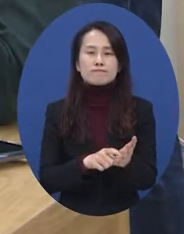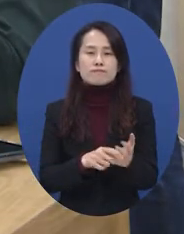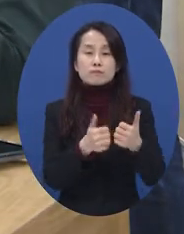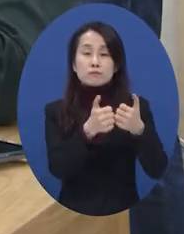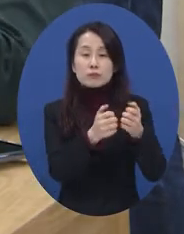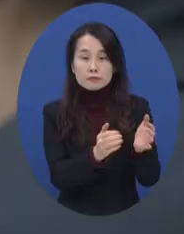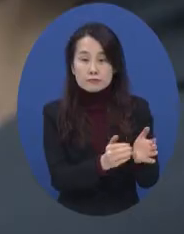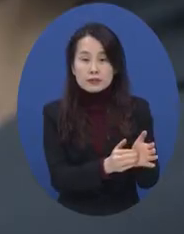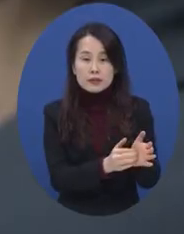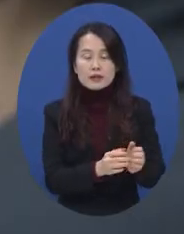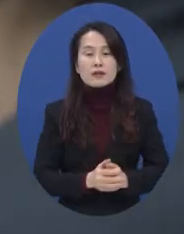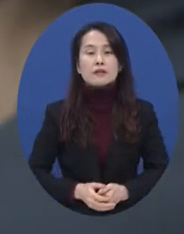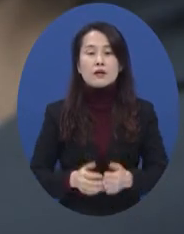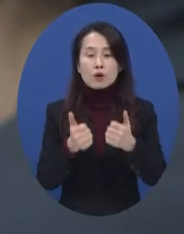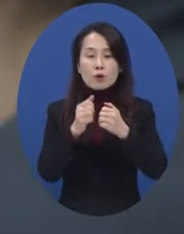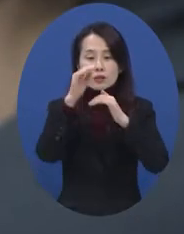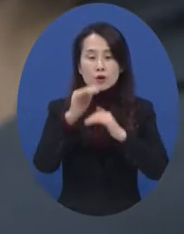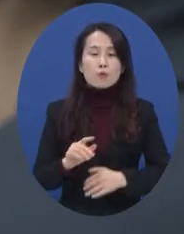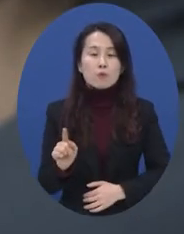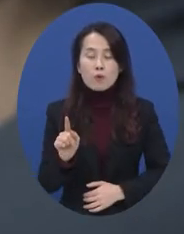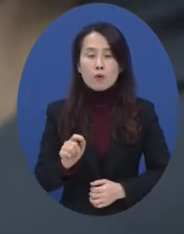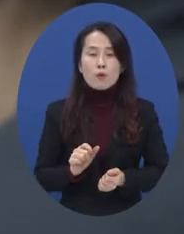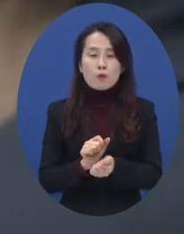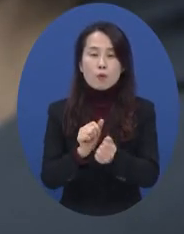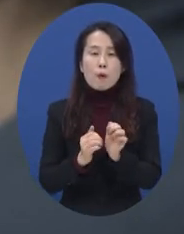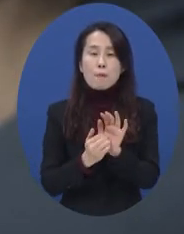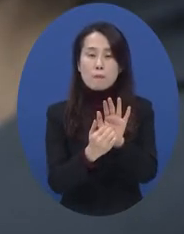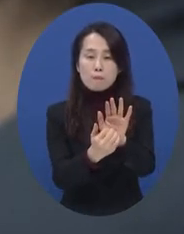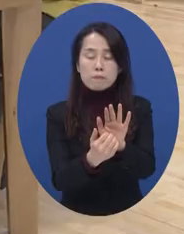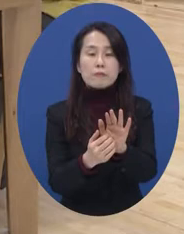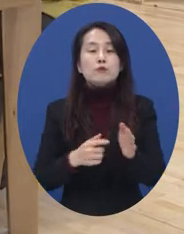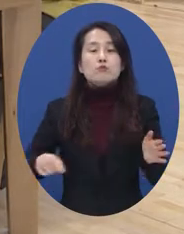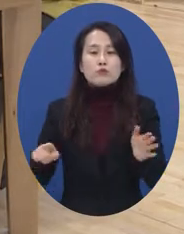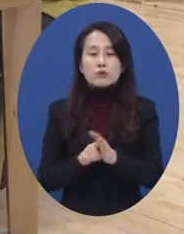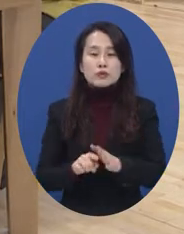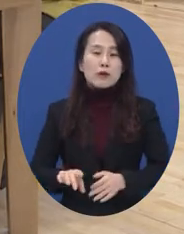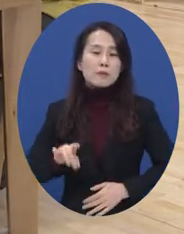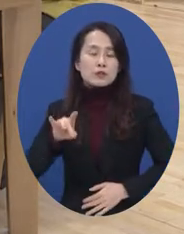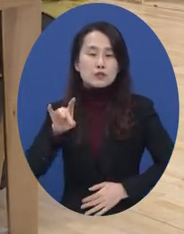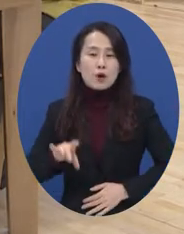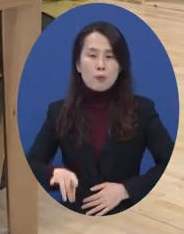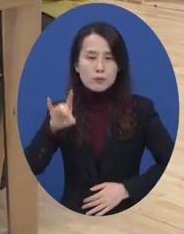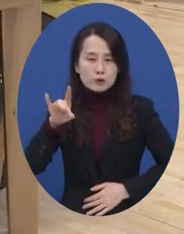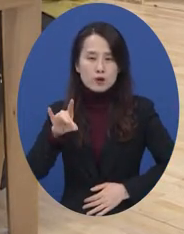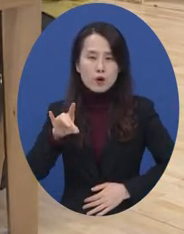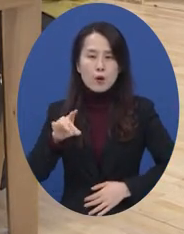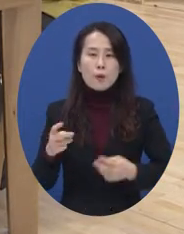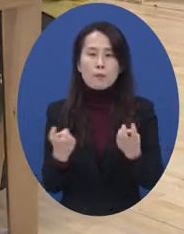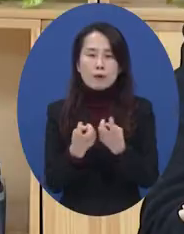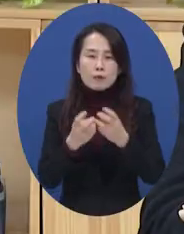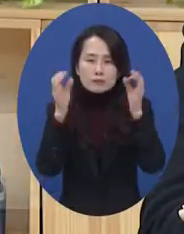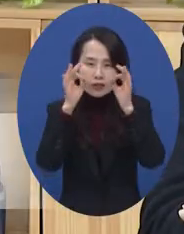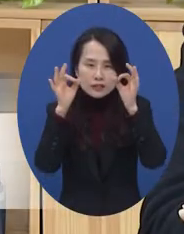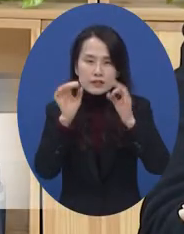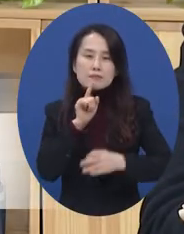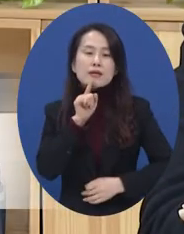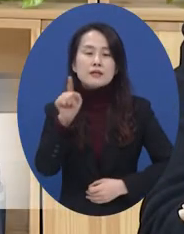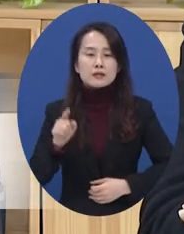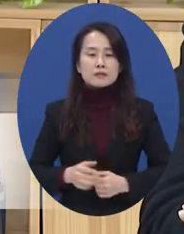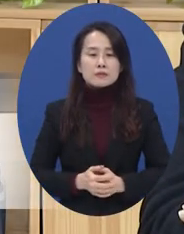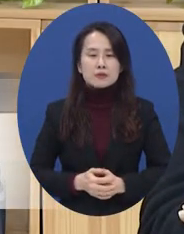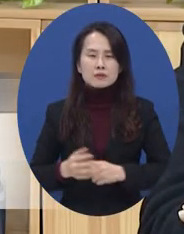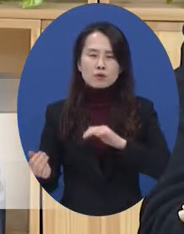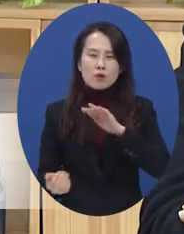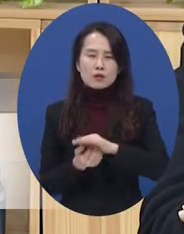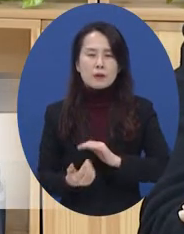열었습니다. 회의에선 감염증 확산 방지를 위해 선제적 대응 방안에 대한 논의가 이뤄졌습니다. 최대한